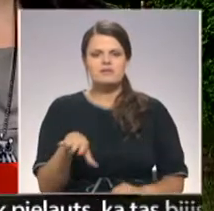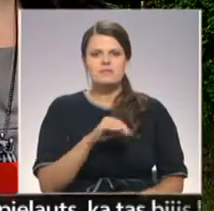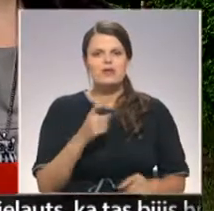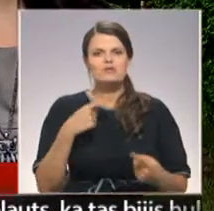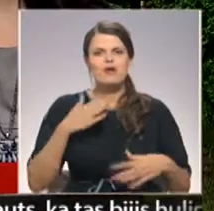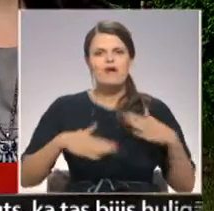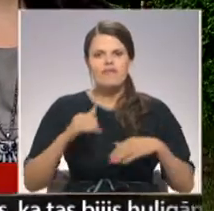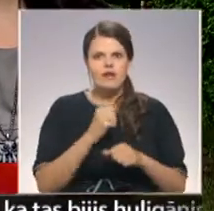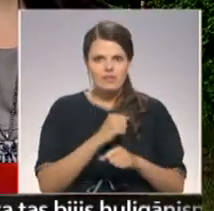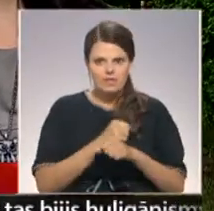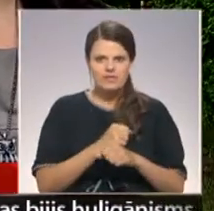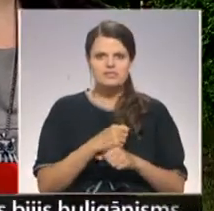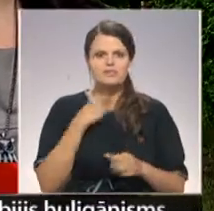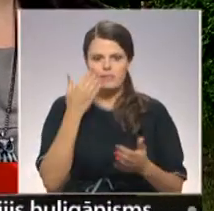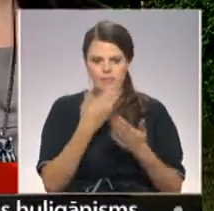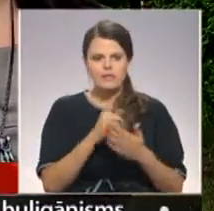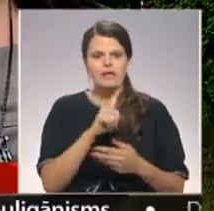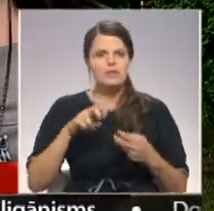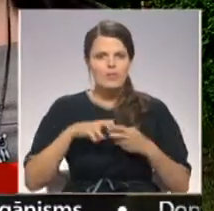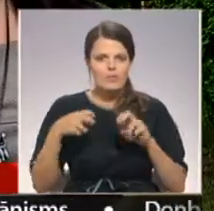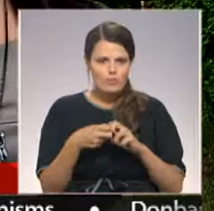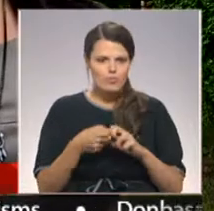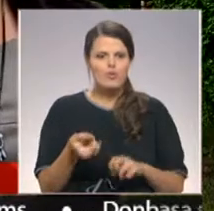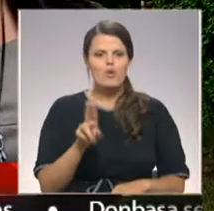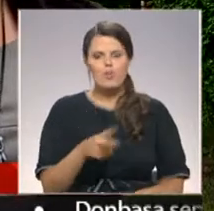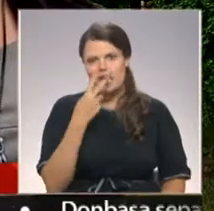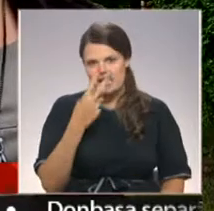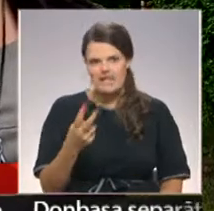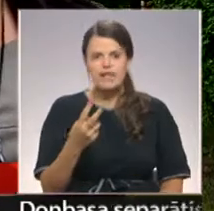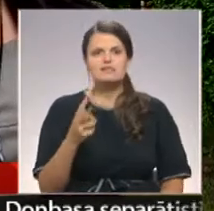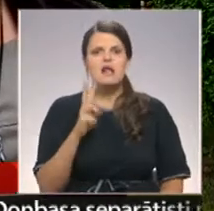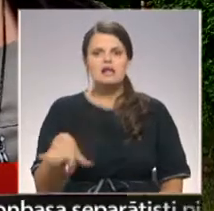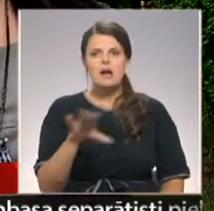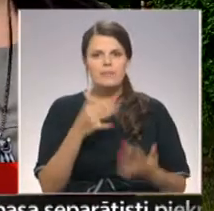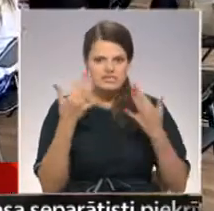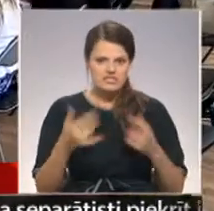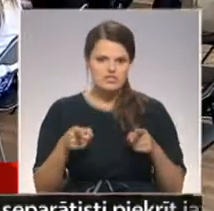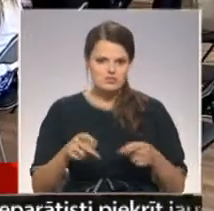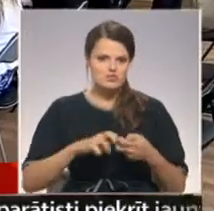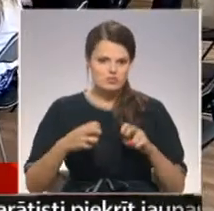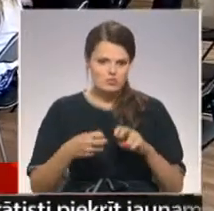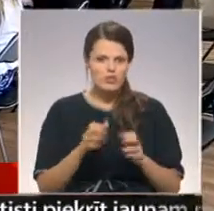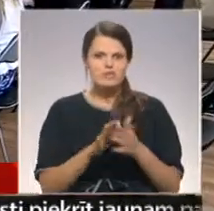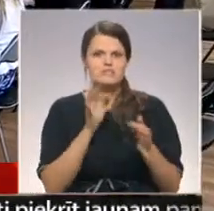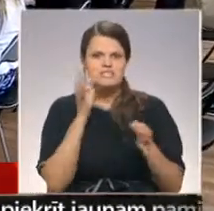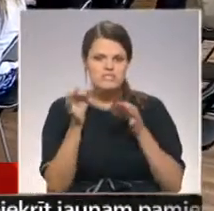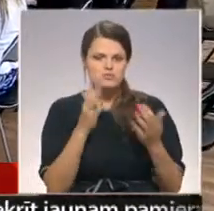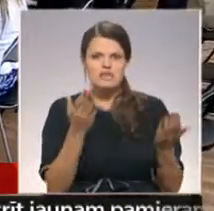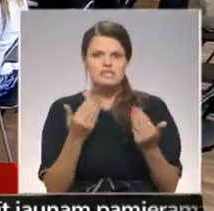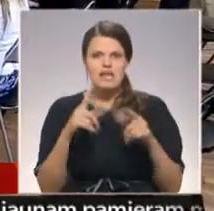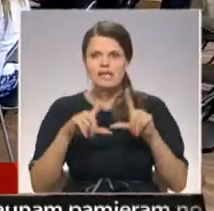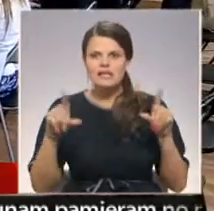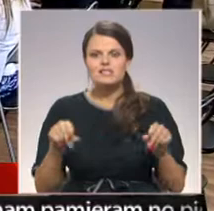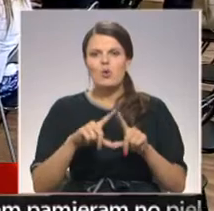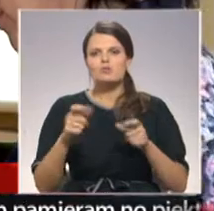darīt, ir šīs diskusijas ietvaros prezentēt, ka ir problēma, un tad arī redzēt, kā mēs risinām šo problēmu. Uz diskusiju sanākušie iestāžu